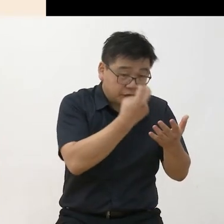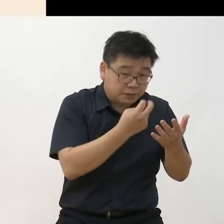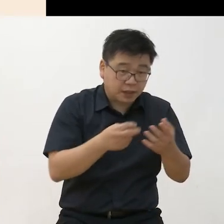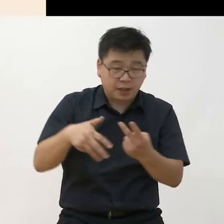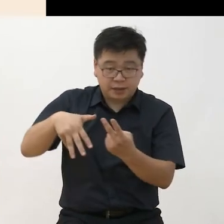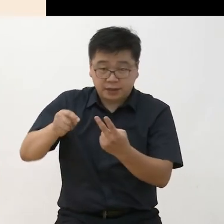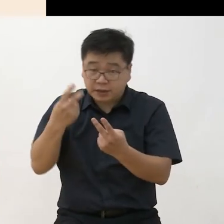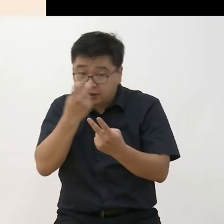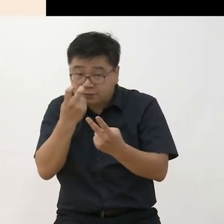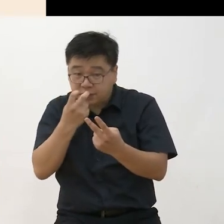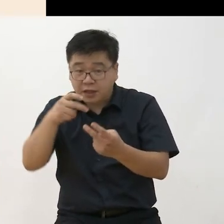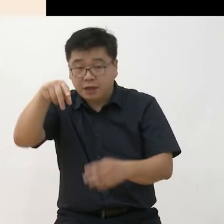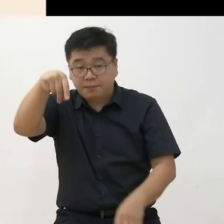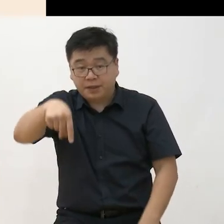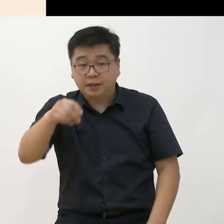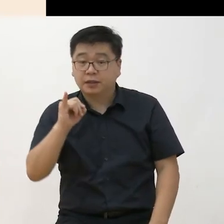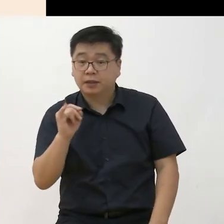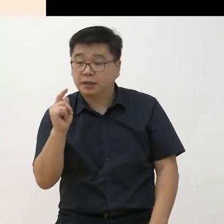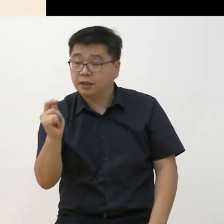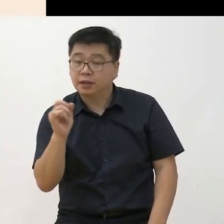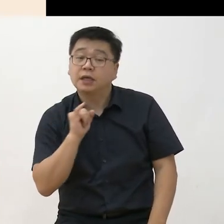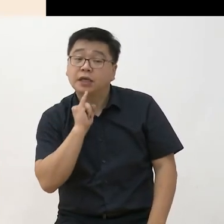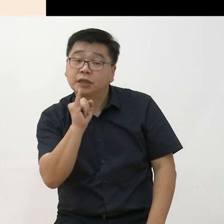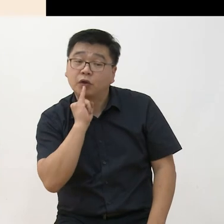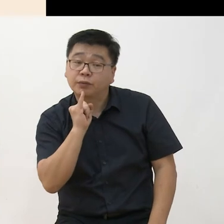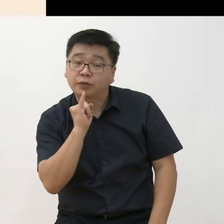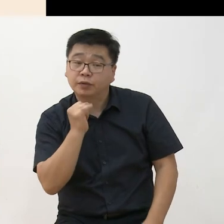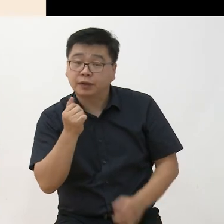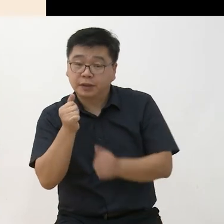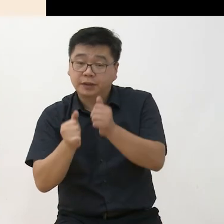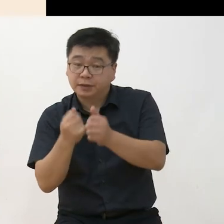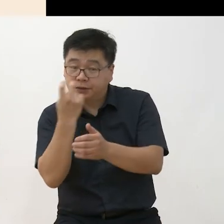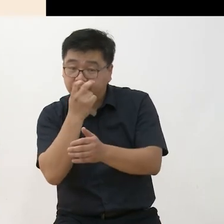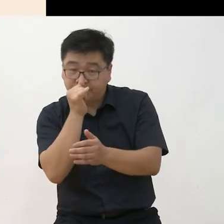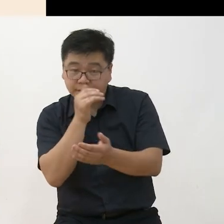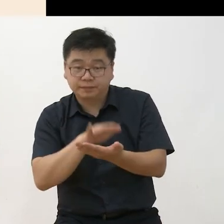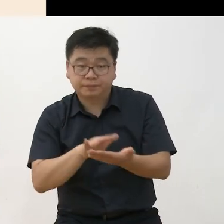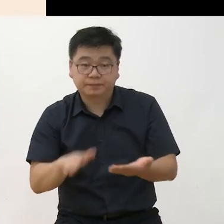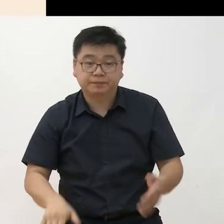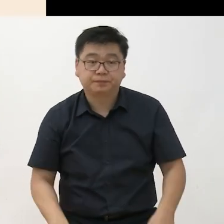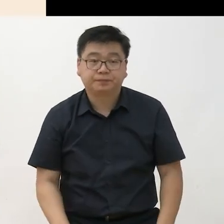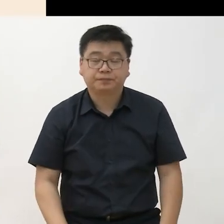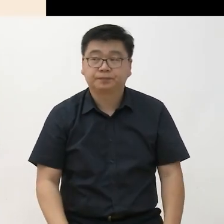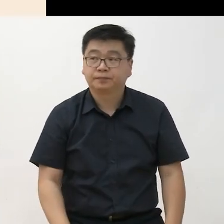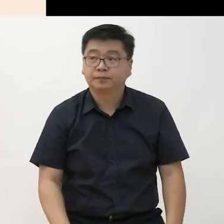2차로 PT 및 인터뷰 심의로 진행을 하겠습니다.